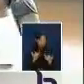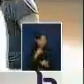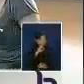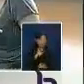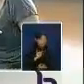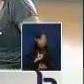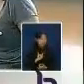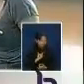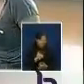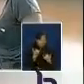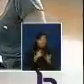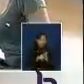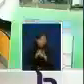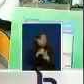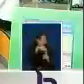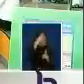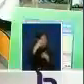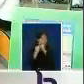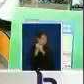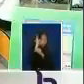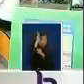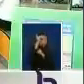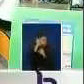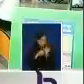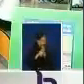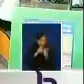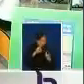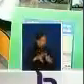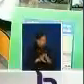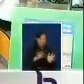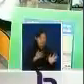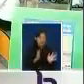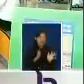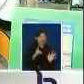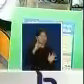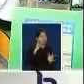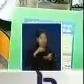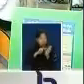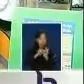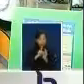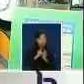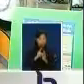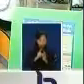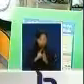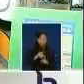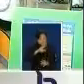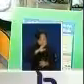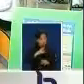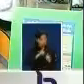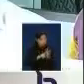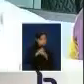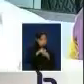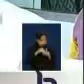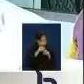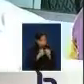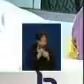างนี้นะครับคือปีนี้เชื้อไม่รุนแรงเลยนะถ้าเป็นแล้วมันจะมีภูมิต้านทานตลอดชีวิต หมายความว่าถ้าเด็กเป็นครั้งหนึ่ง เราจะไม่เป็นอีกเลย